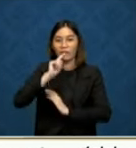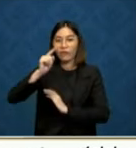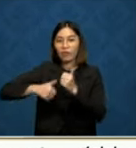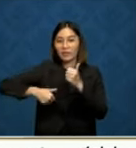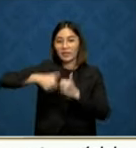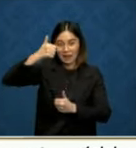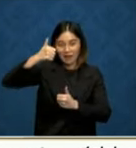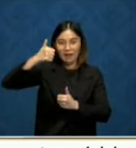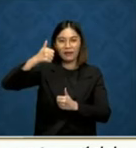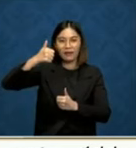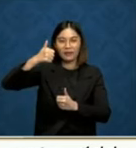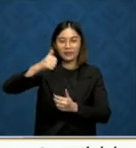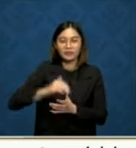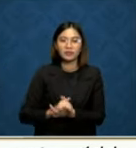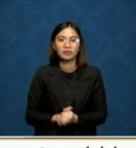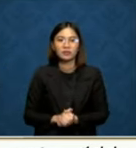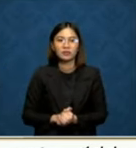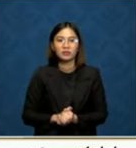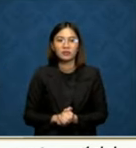บรรร